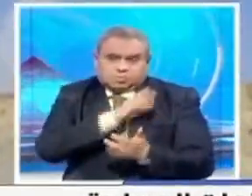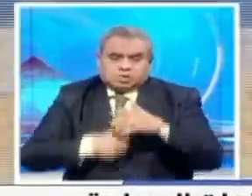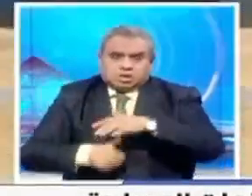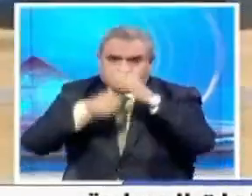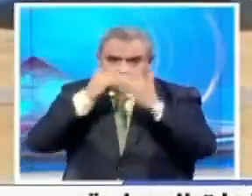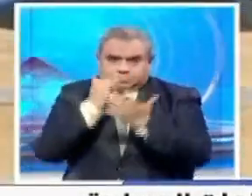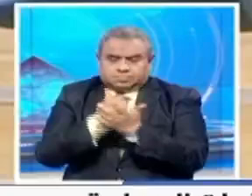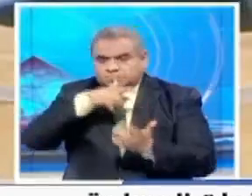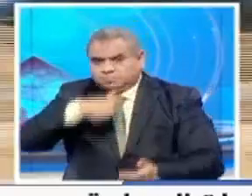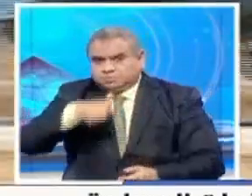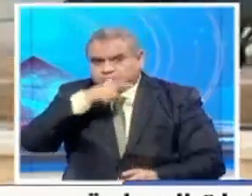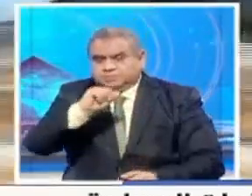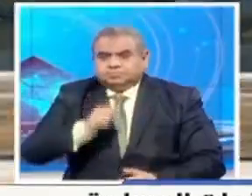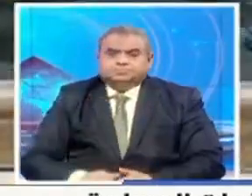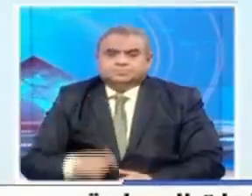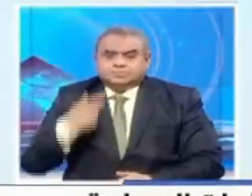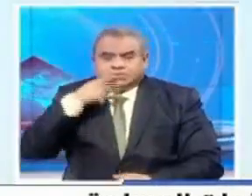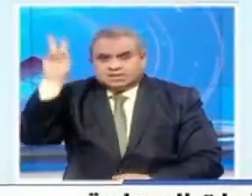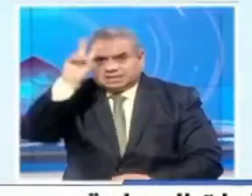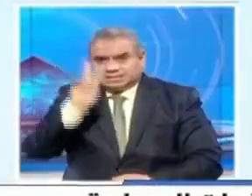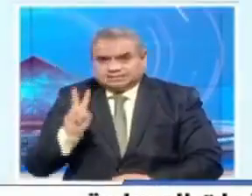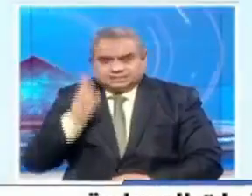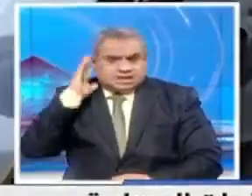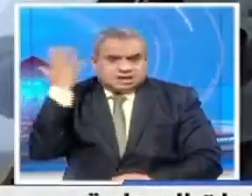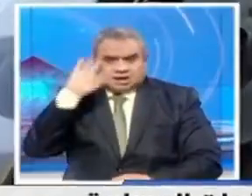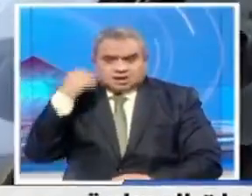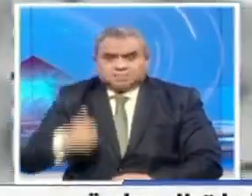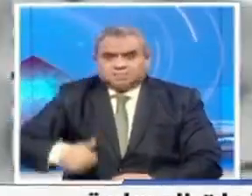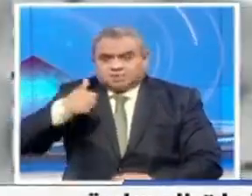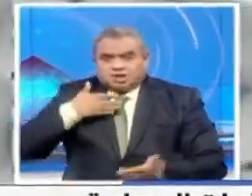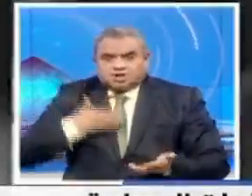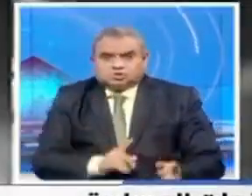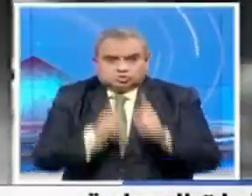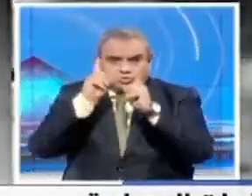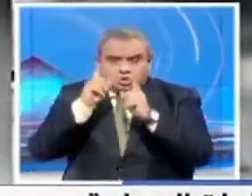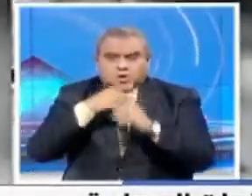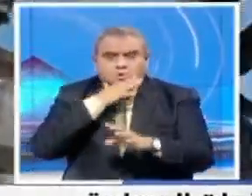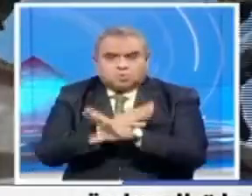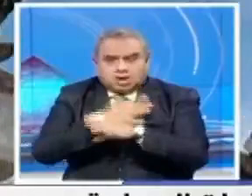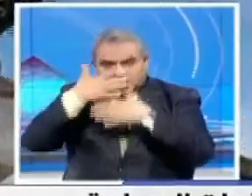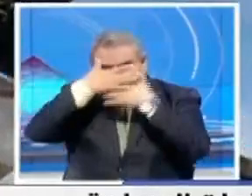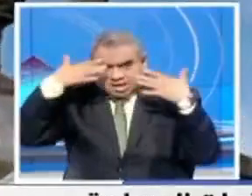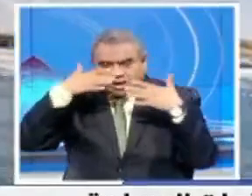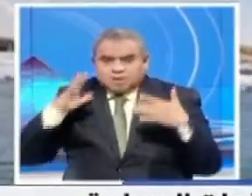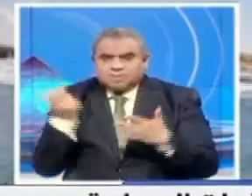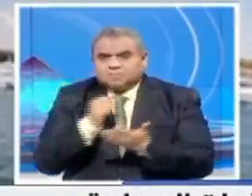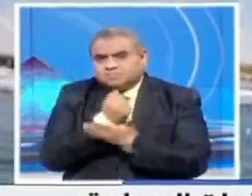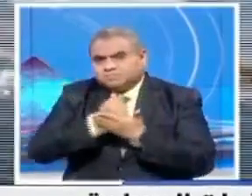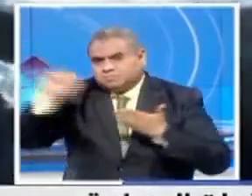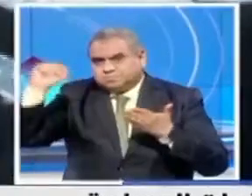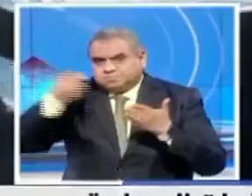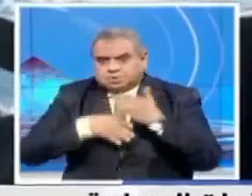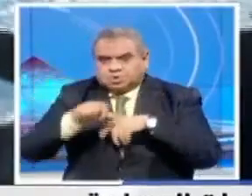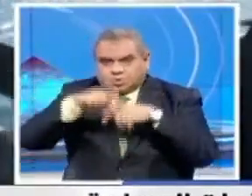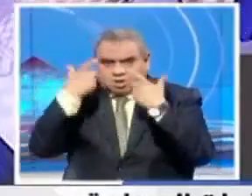المصرية كلمتها العليا. سيناء أرض البطولات والشهداء، والإرهاب لا مكان له على